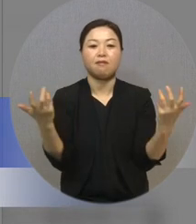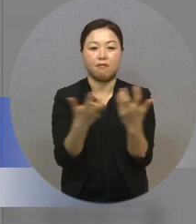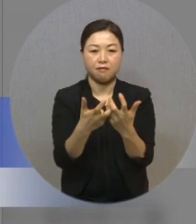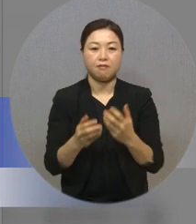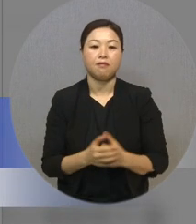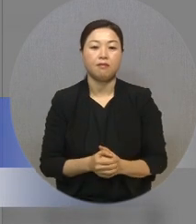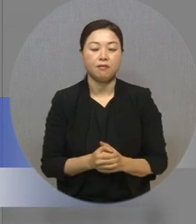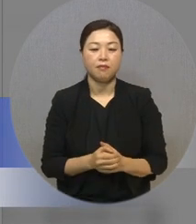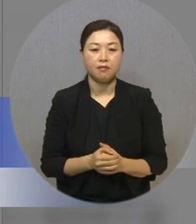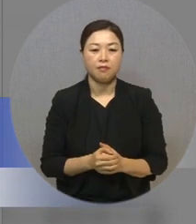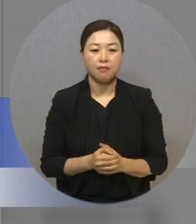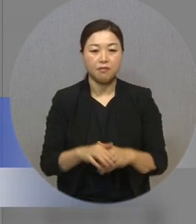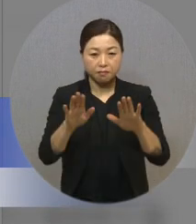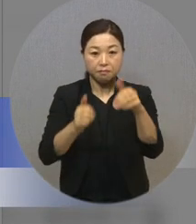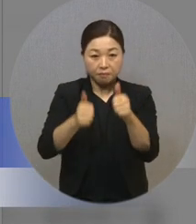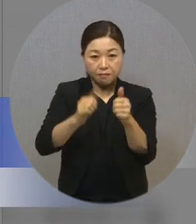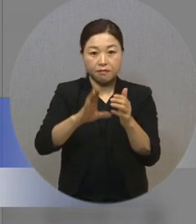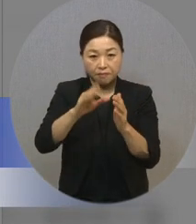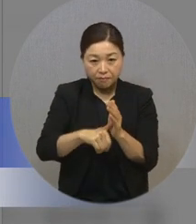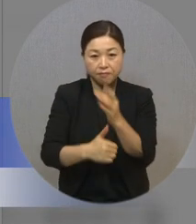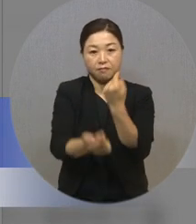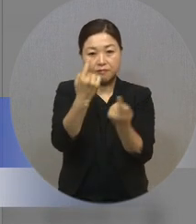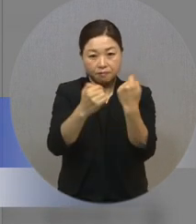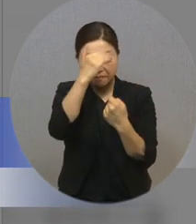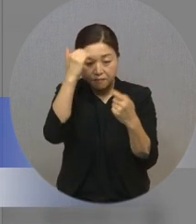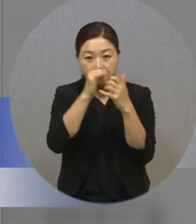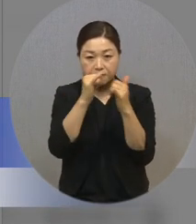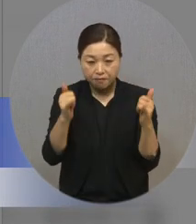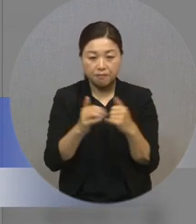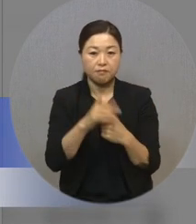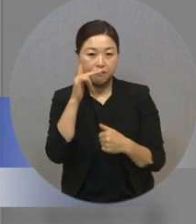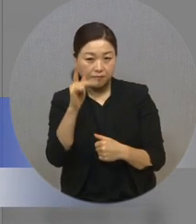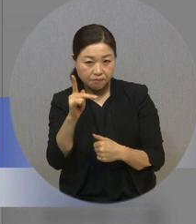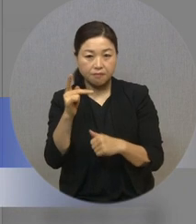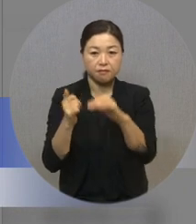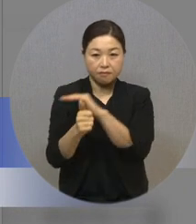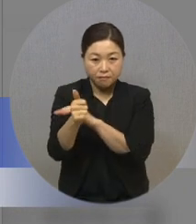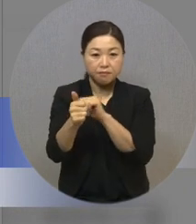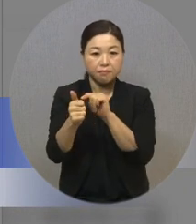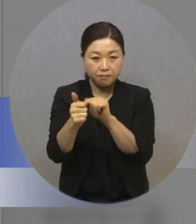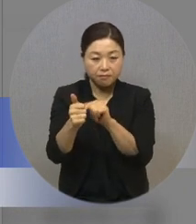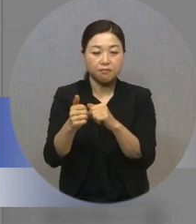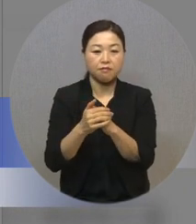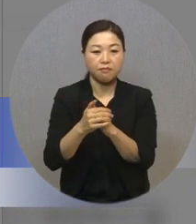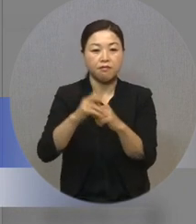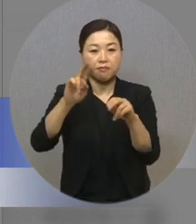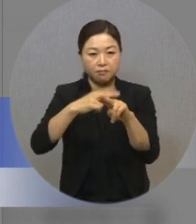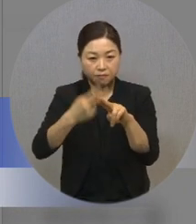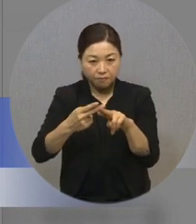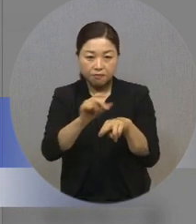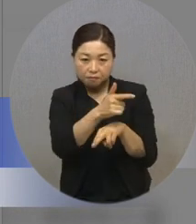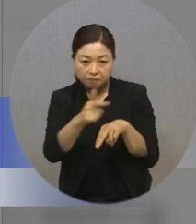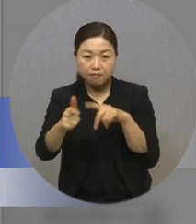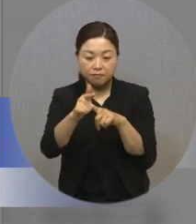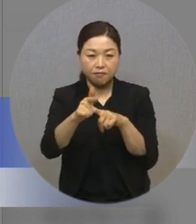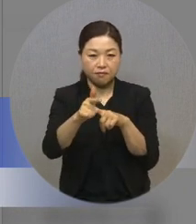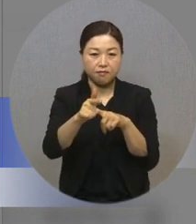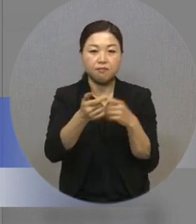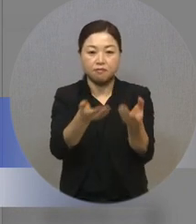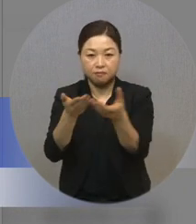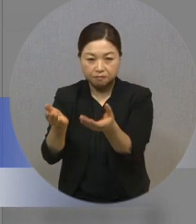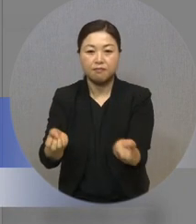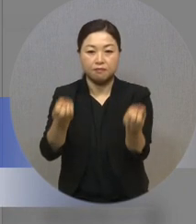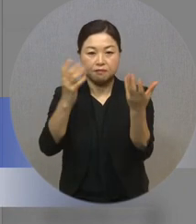또한 올스타전에서는 경기장에 방문한 관객들에게 어 K 리그 선들의 애장품을 증정하는 행사도 함께